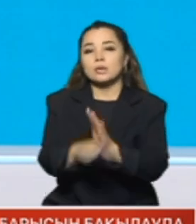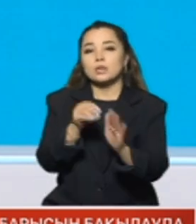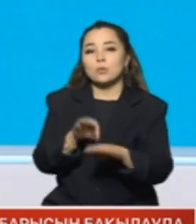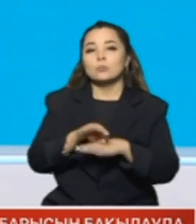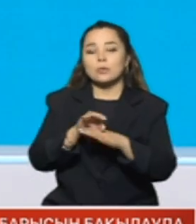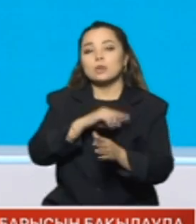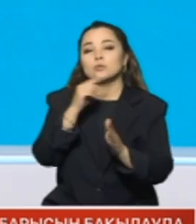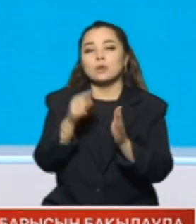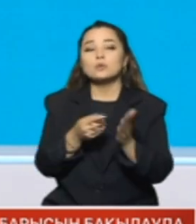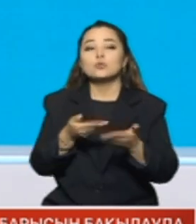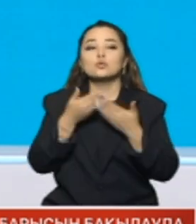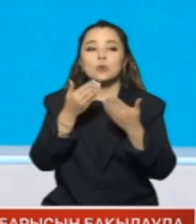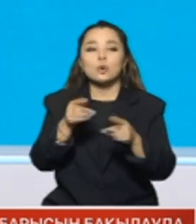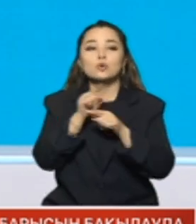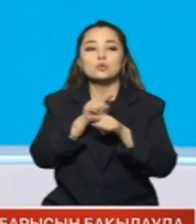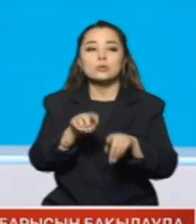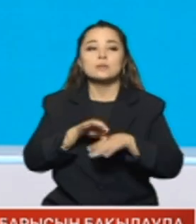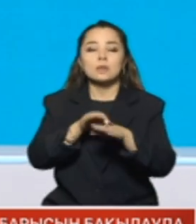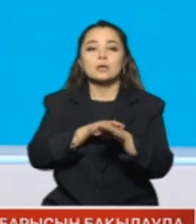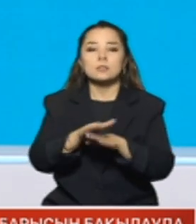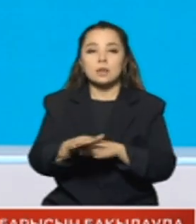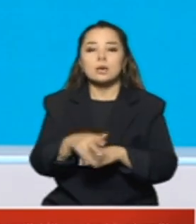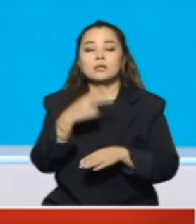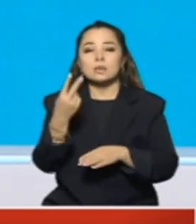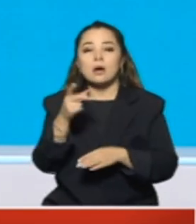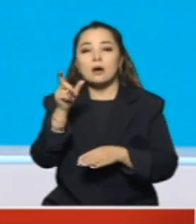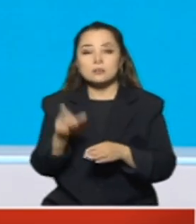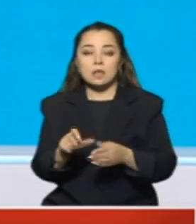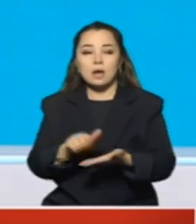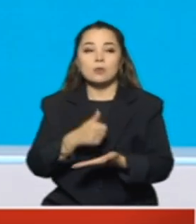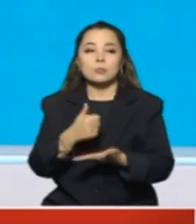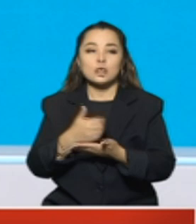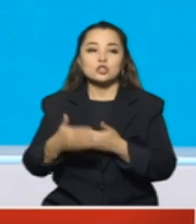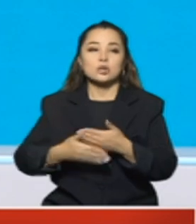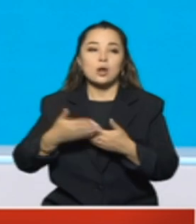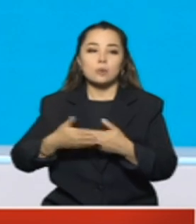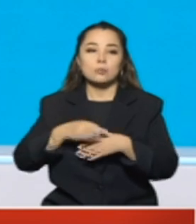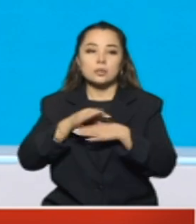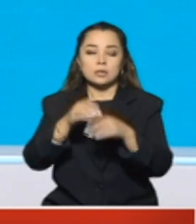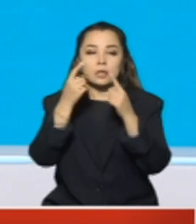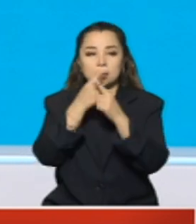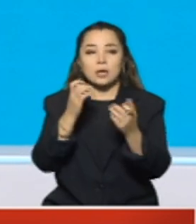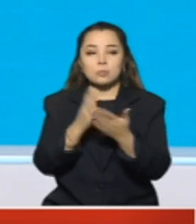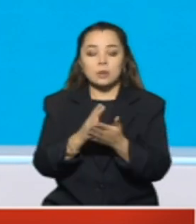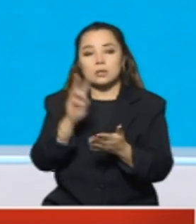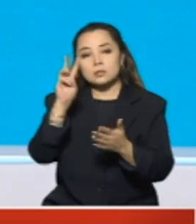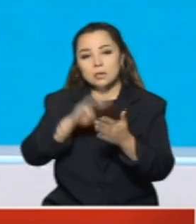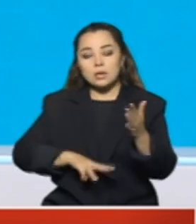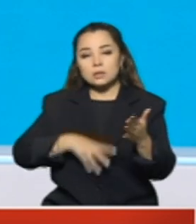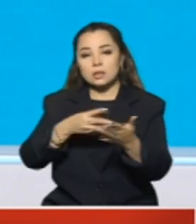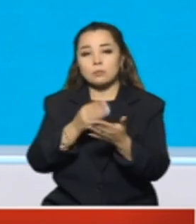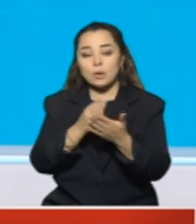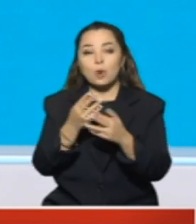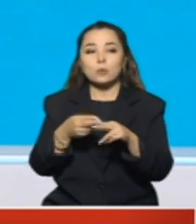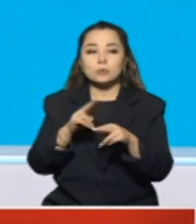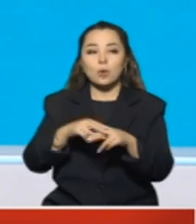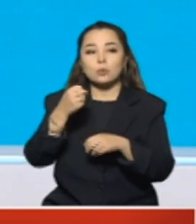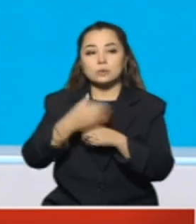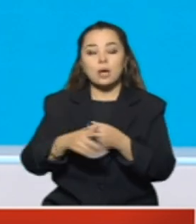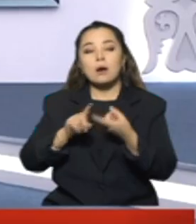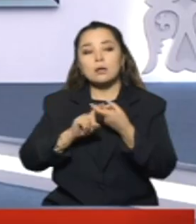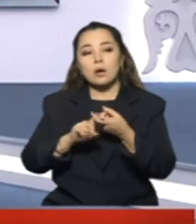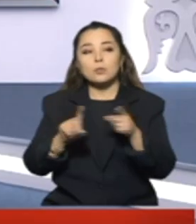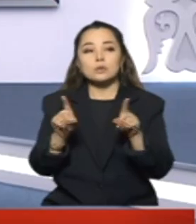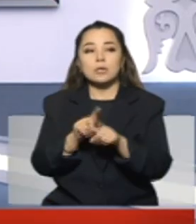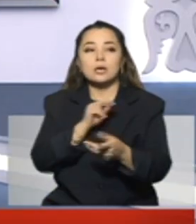референдумда сауалнама жүргізіп, үгіт-насихат жасаған екі адам әкімшілік жауапкершілікке тартылды. Оларға айыппұл салынды. Бұл жөнінде орталық